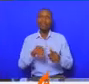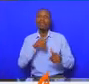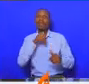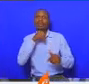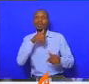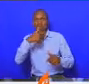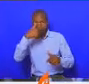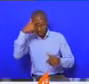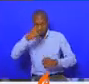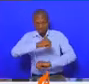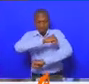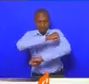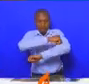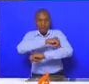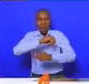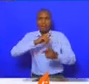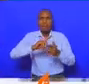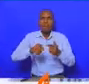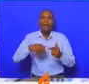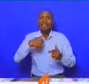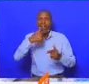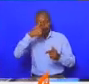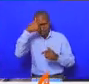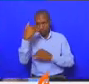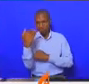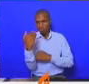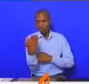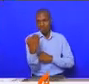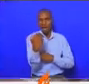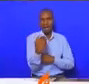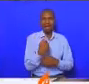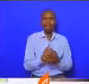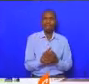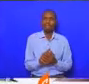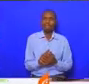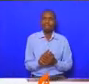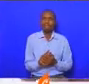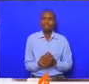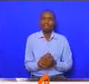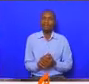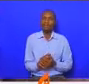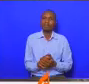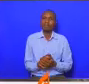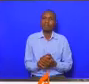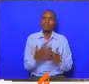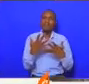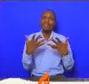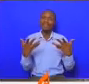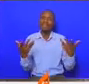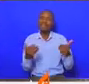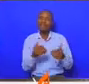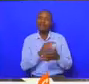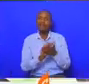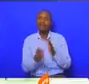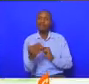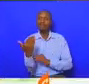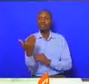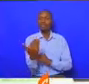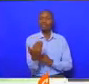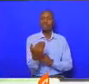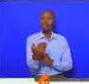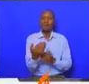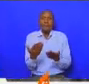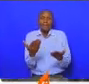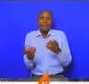shule, but sababu ya watoto, because buildings is ingekua, bila awa watoto, bas,